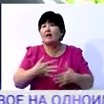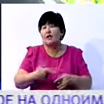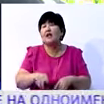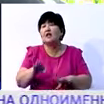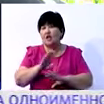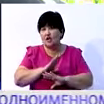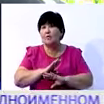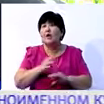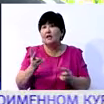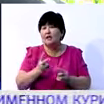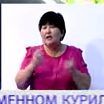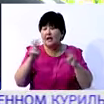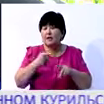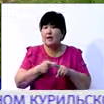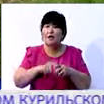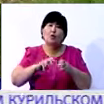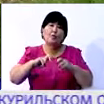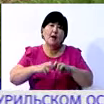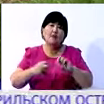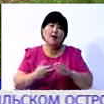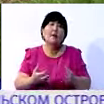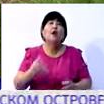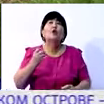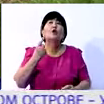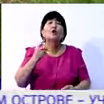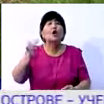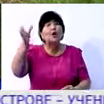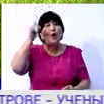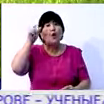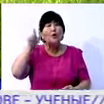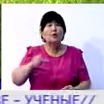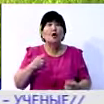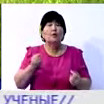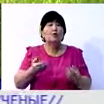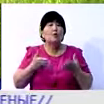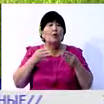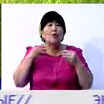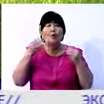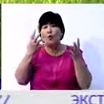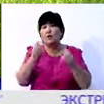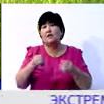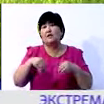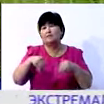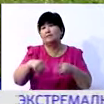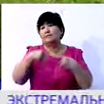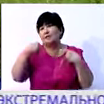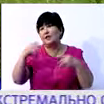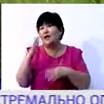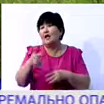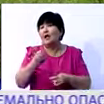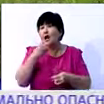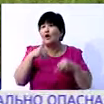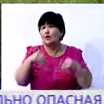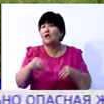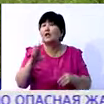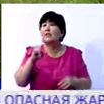гибнут. Необходимо рассмотреть эту проблему. И еще ученые против увлечения посадкой неместных пород деревьев. Их хорошо